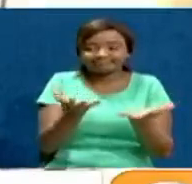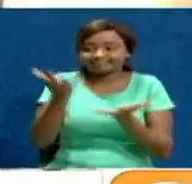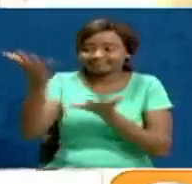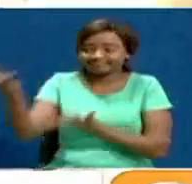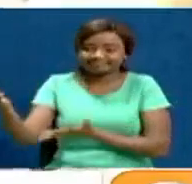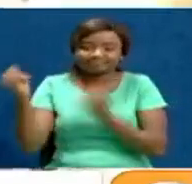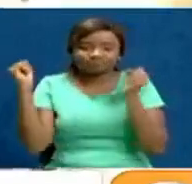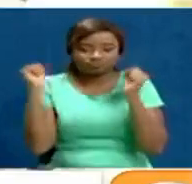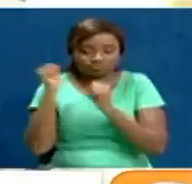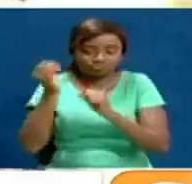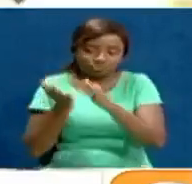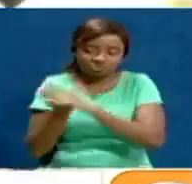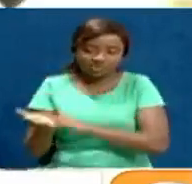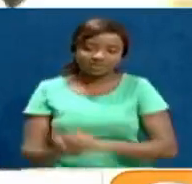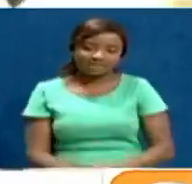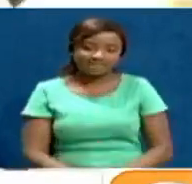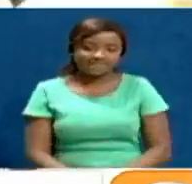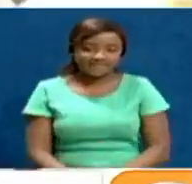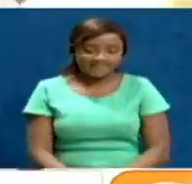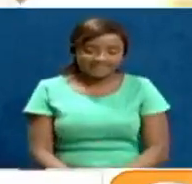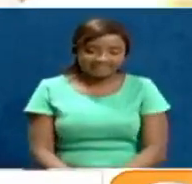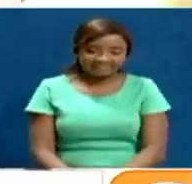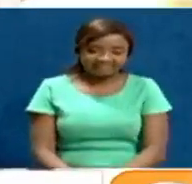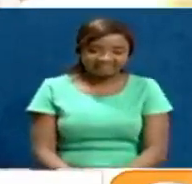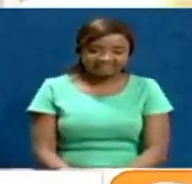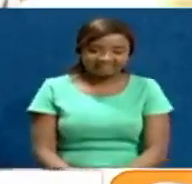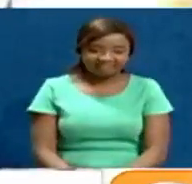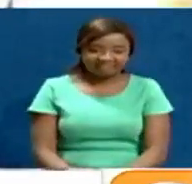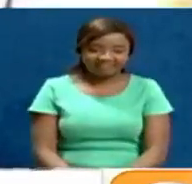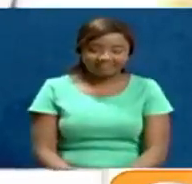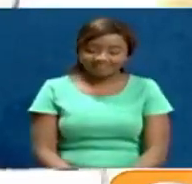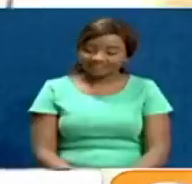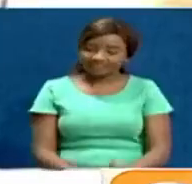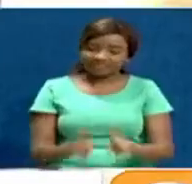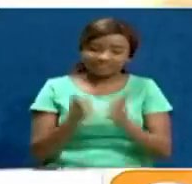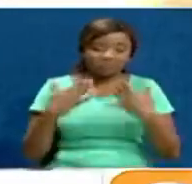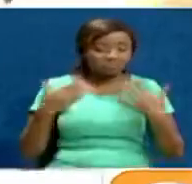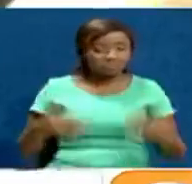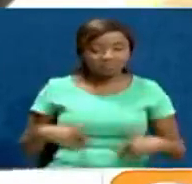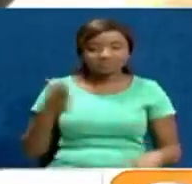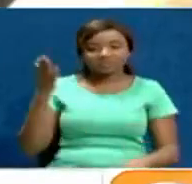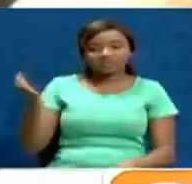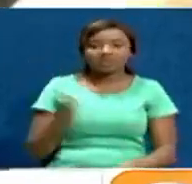akapelekwa Mugumu Mission. Ndio hata saizi mwili yake bado imelazwa huko.